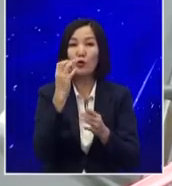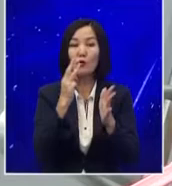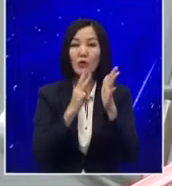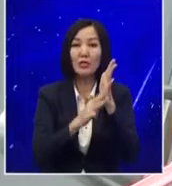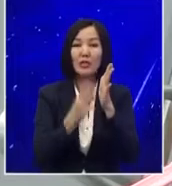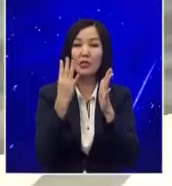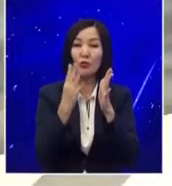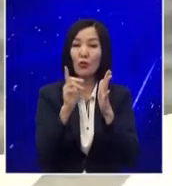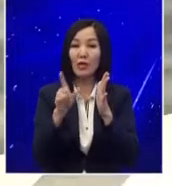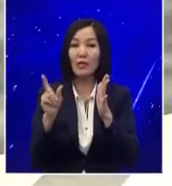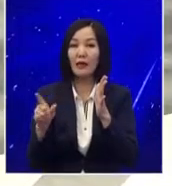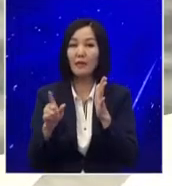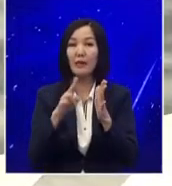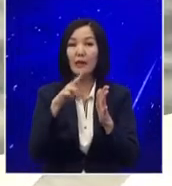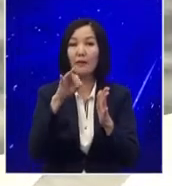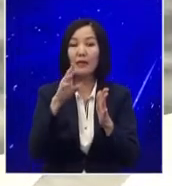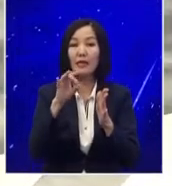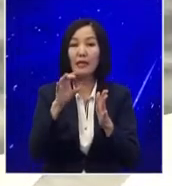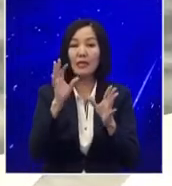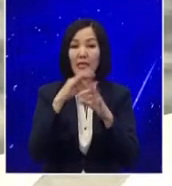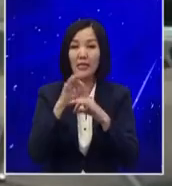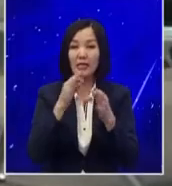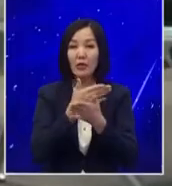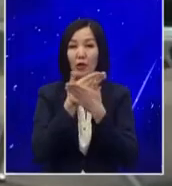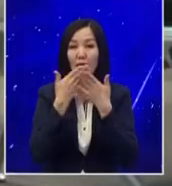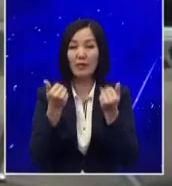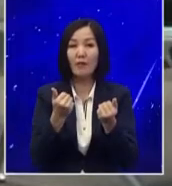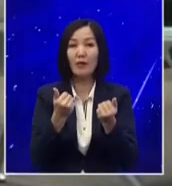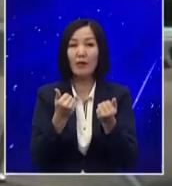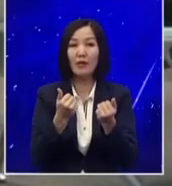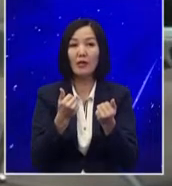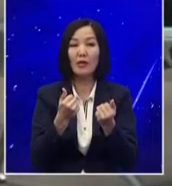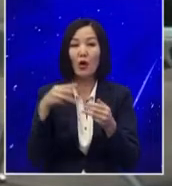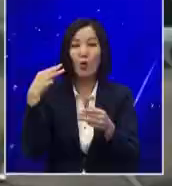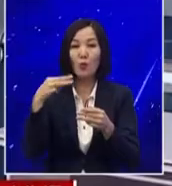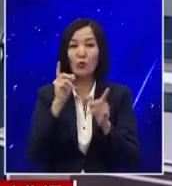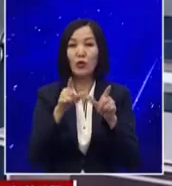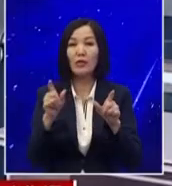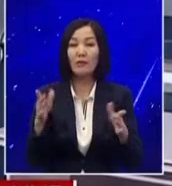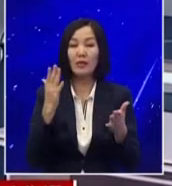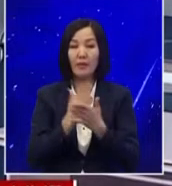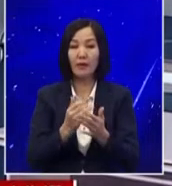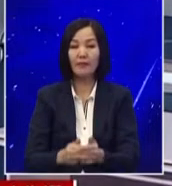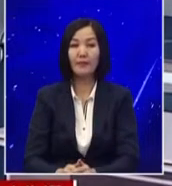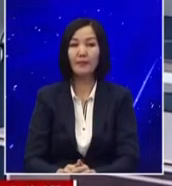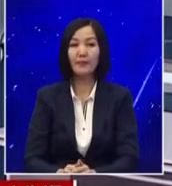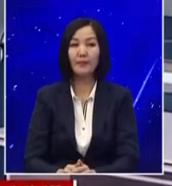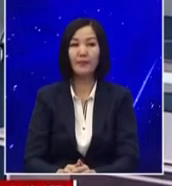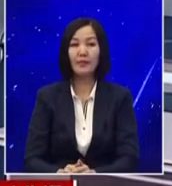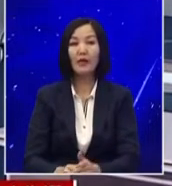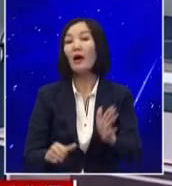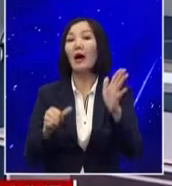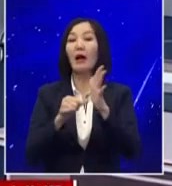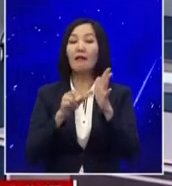484 жолаушының ПТР-тест анықтамасы болмаған. Оның ішінде консулдар да бар. Для въезда в Казахстан.